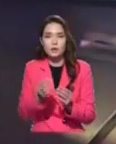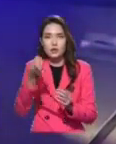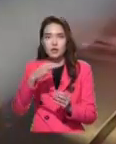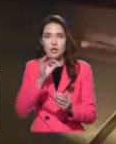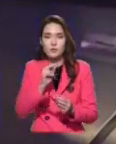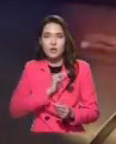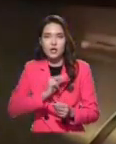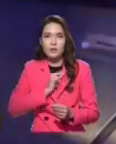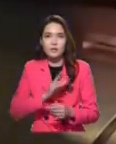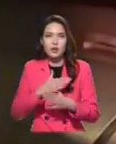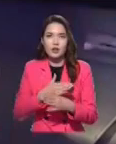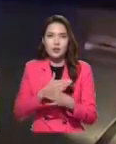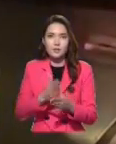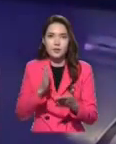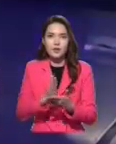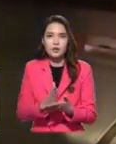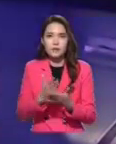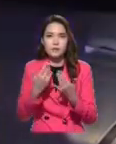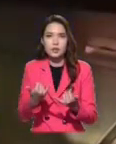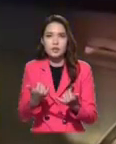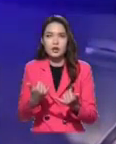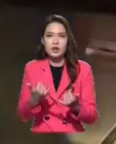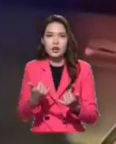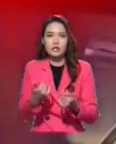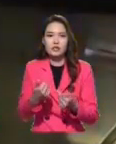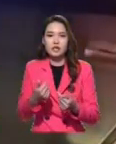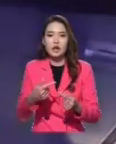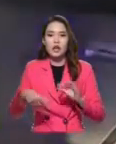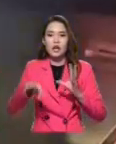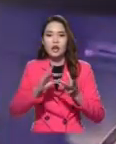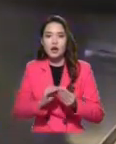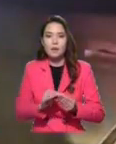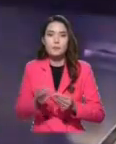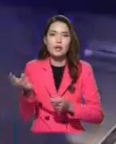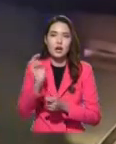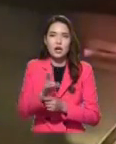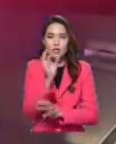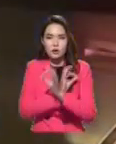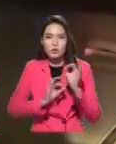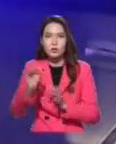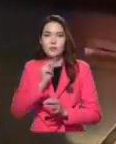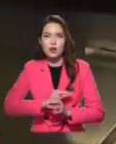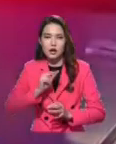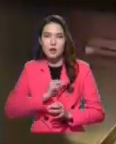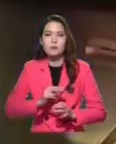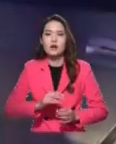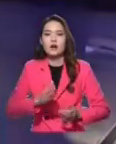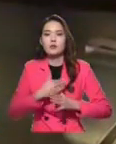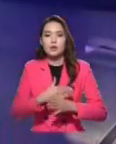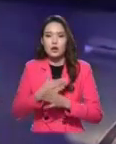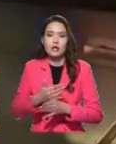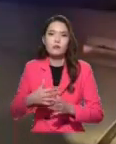В настоящее время на месте дорожно-транспортного происшествия работает следственно-оперативная группа департамента